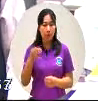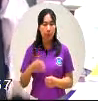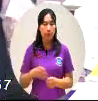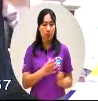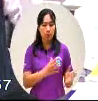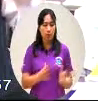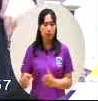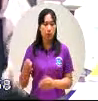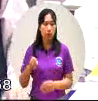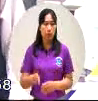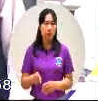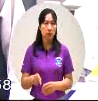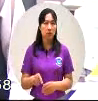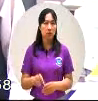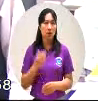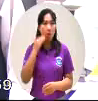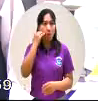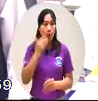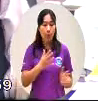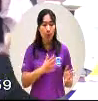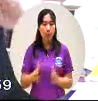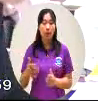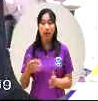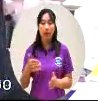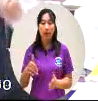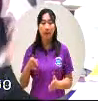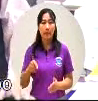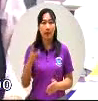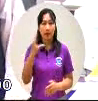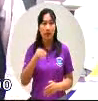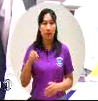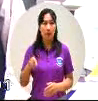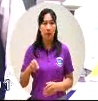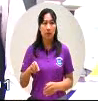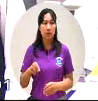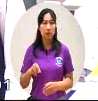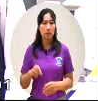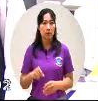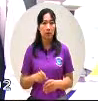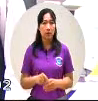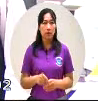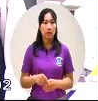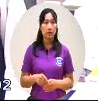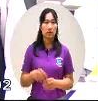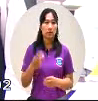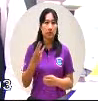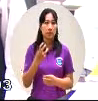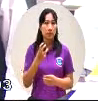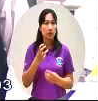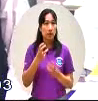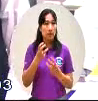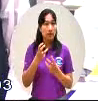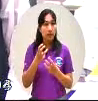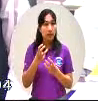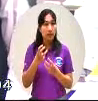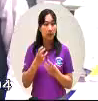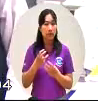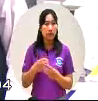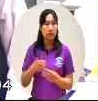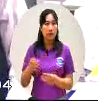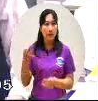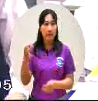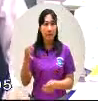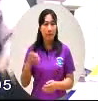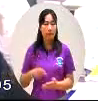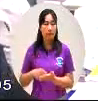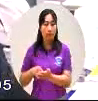先处理。那么还没有处理完的，我想把它尽快把它报一些灾害， 对 啊，寻求这个中央来。 这个程序我